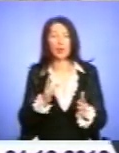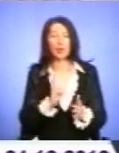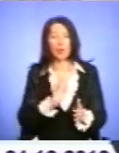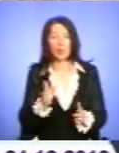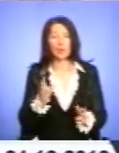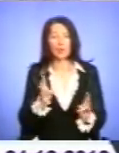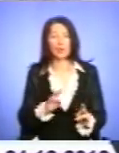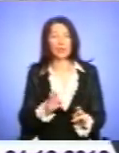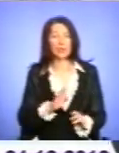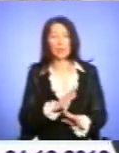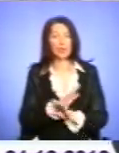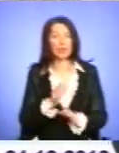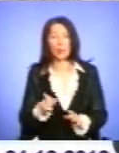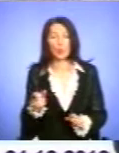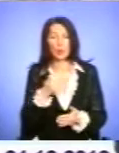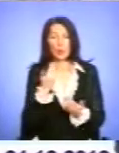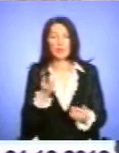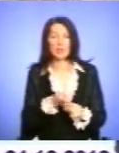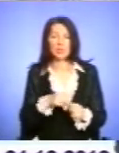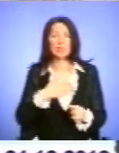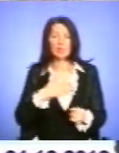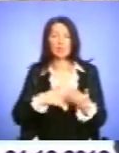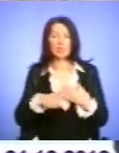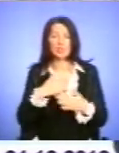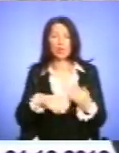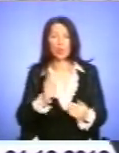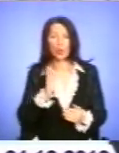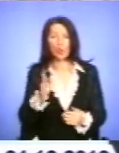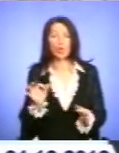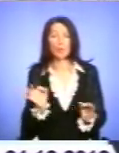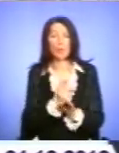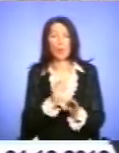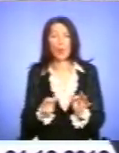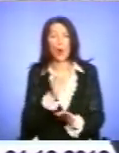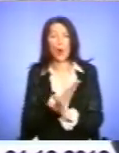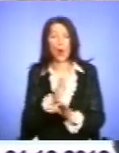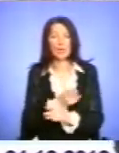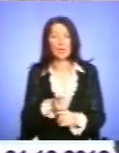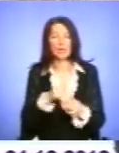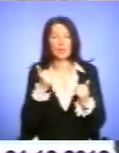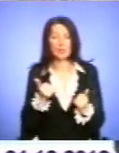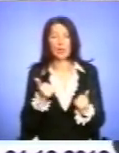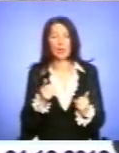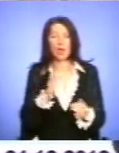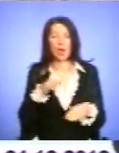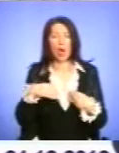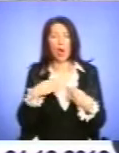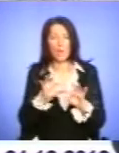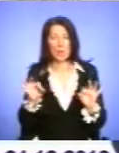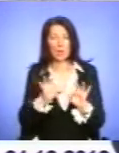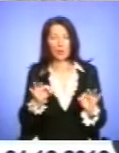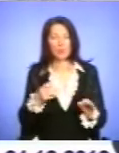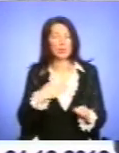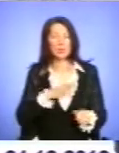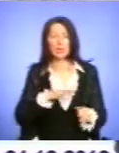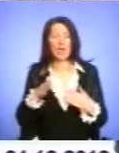або загинули люди. Це нас трошки тішить, але дійсно прогноз погоди, який на даний час передають синоптики, він нас не